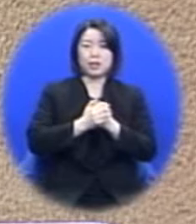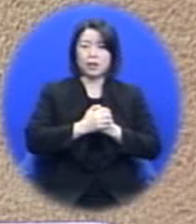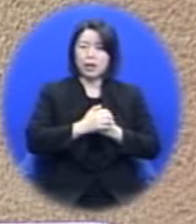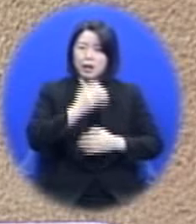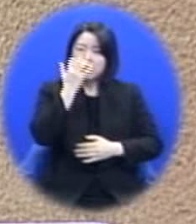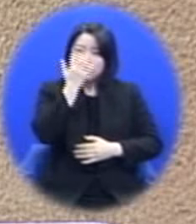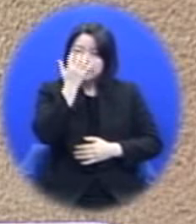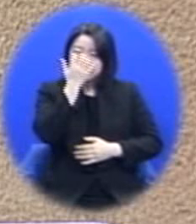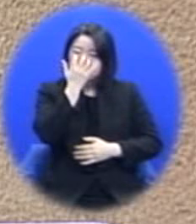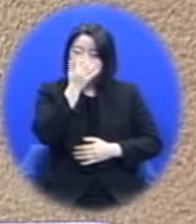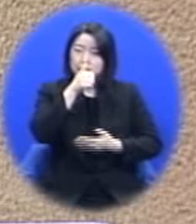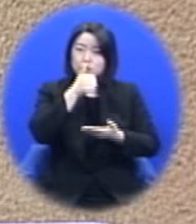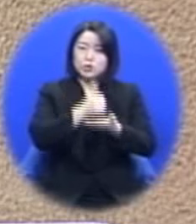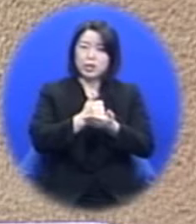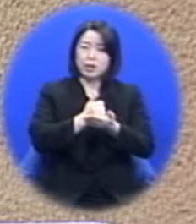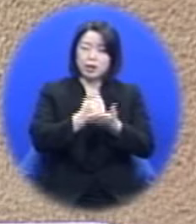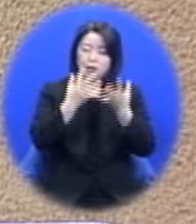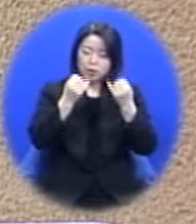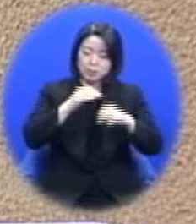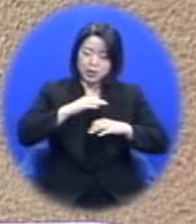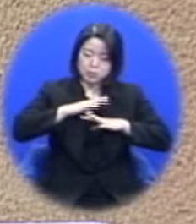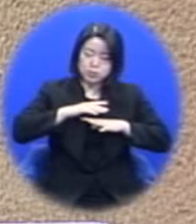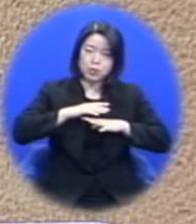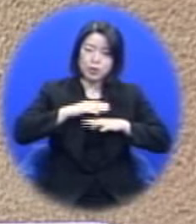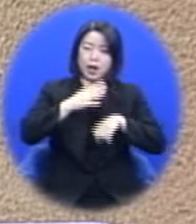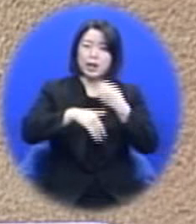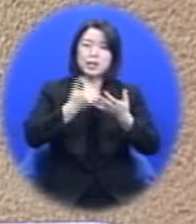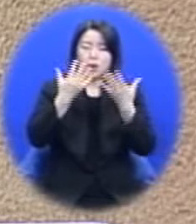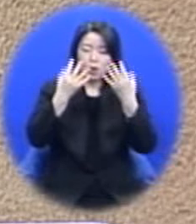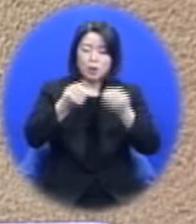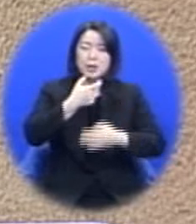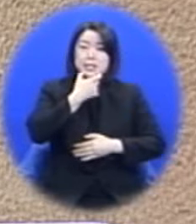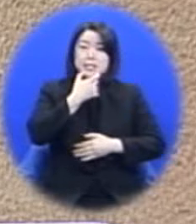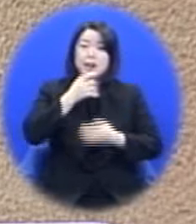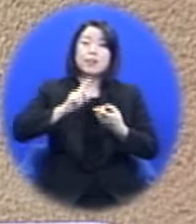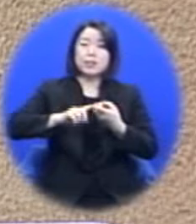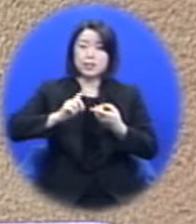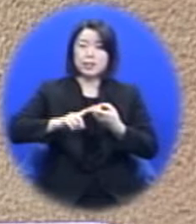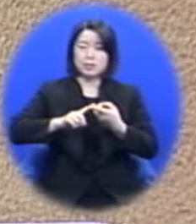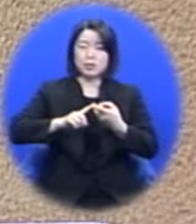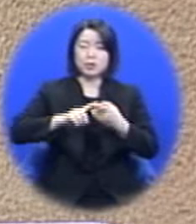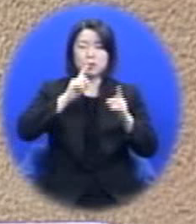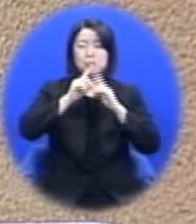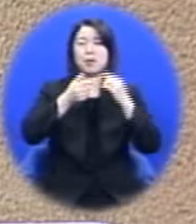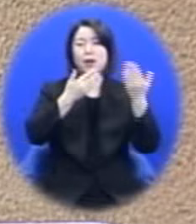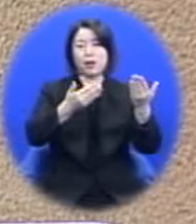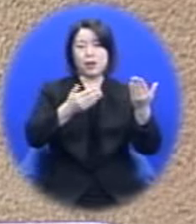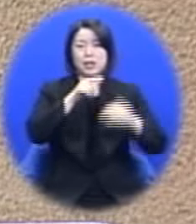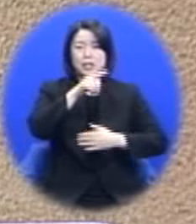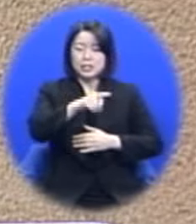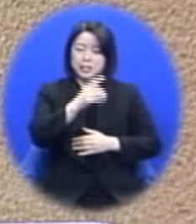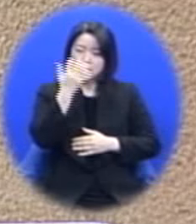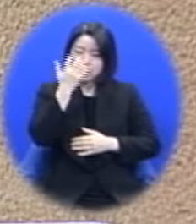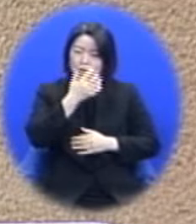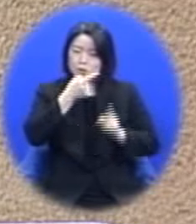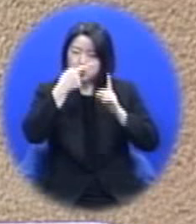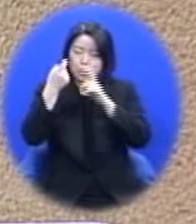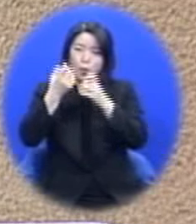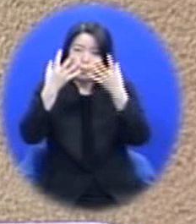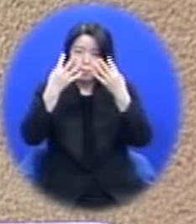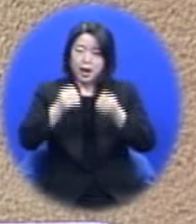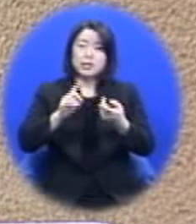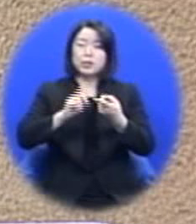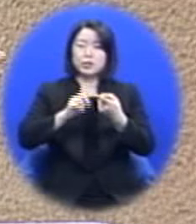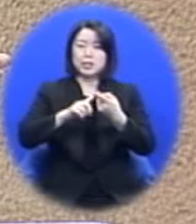무서운가, 하나님이 얼마나 싫어하시는가에 대해서 그리고 이런 유혹이 많은 곳에서 자신을 잘 지킬 것에 대한